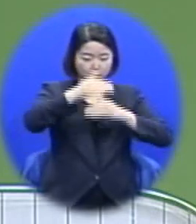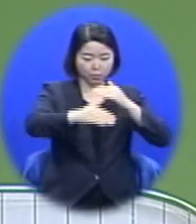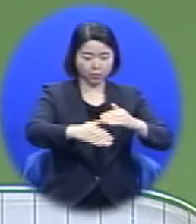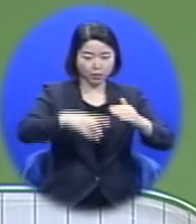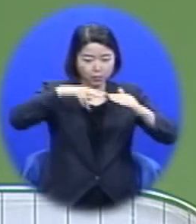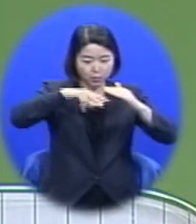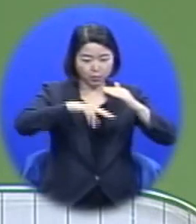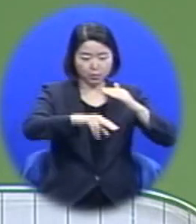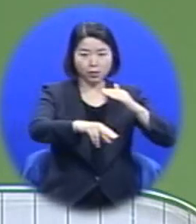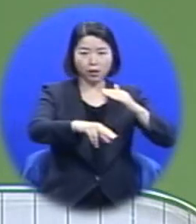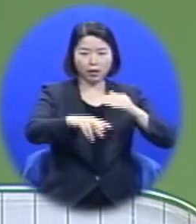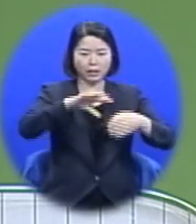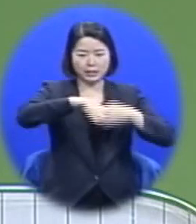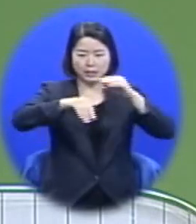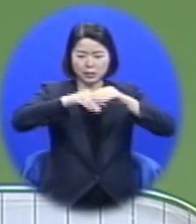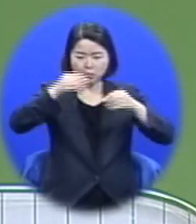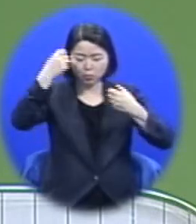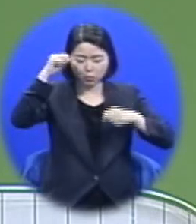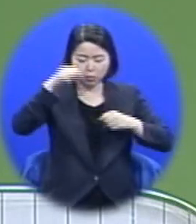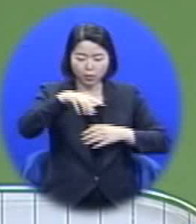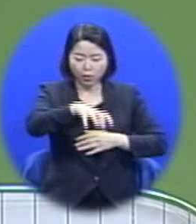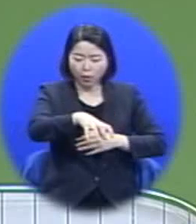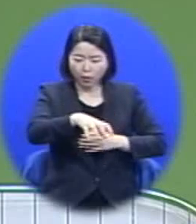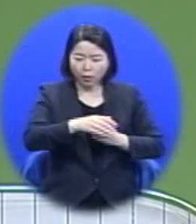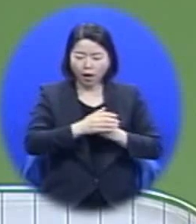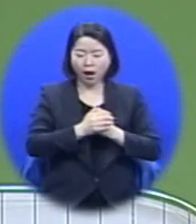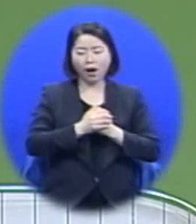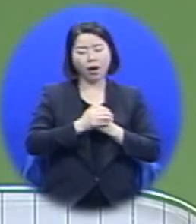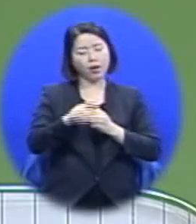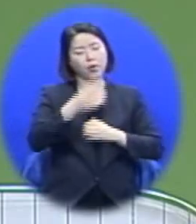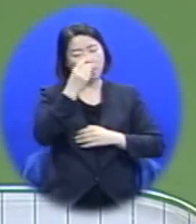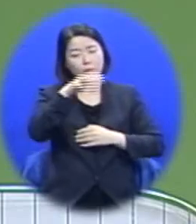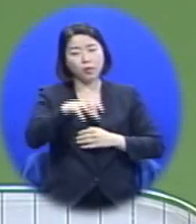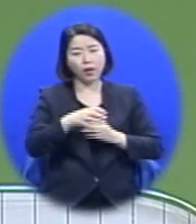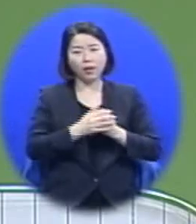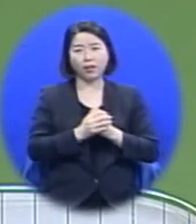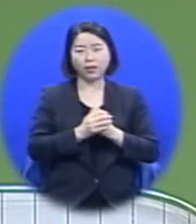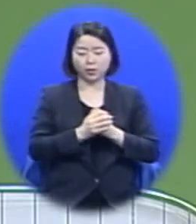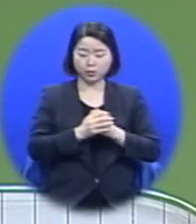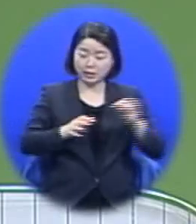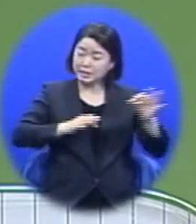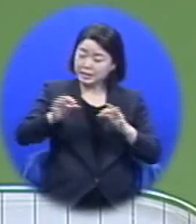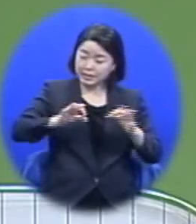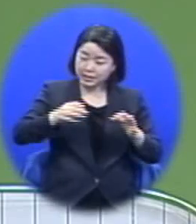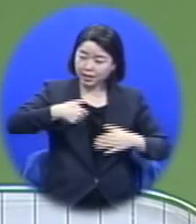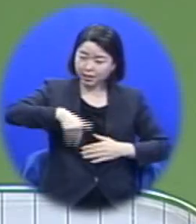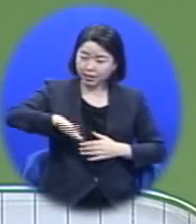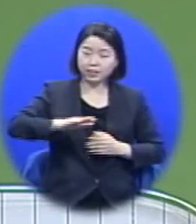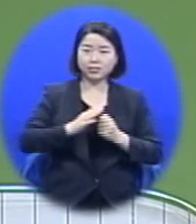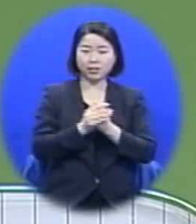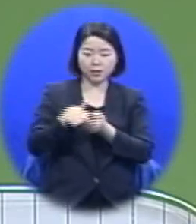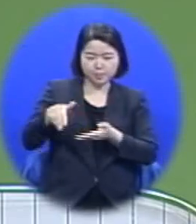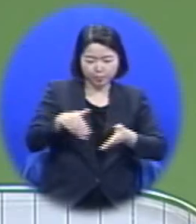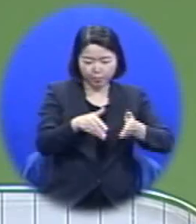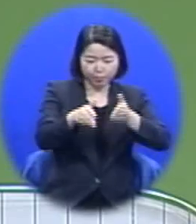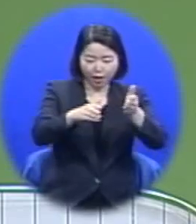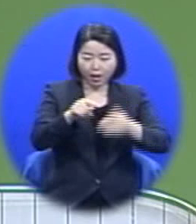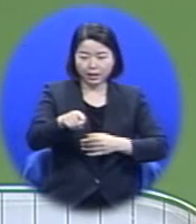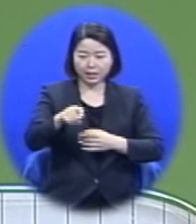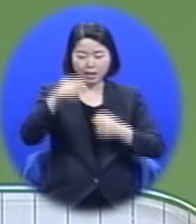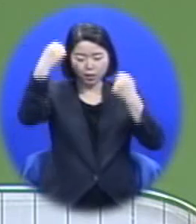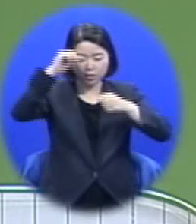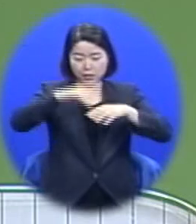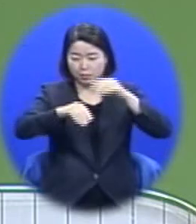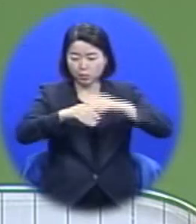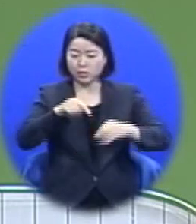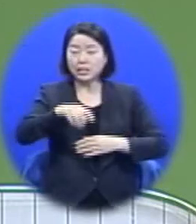벗고 요기가 거룩한 것이라니 여러분 장 보려 가는데 골목 길에서 갑자기 주님이 신 벗어 여기가 고려한